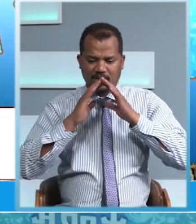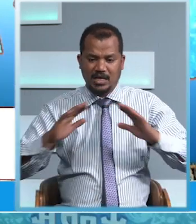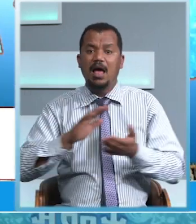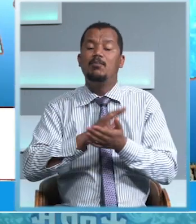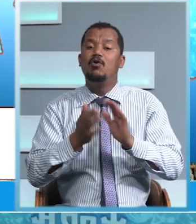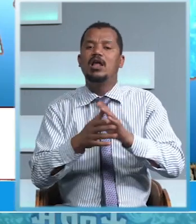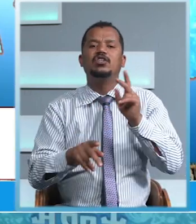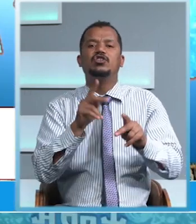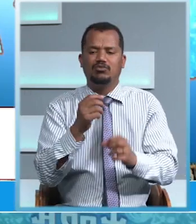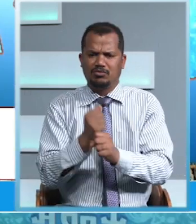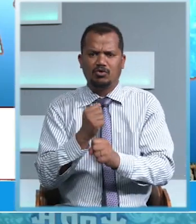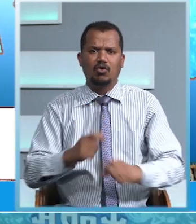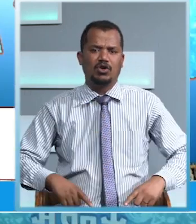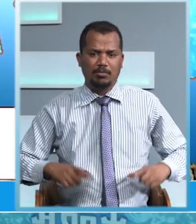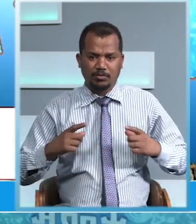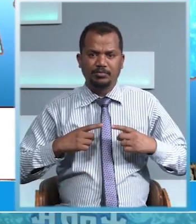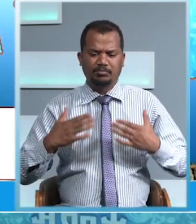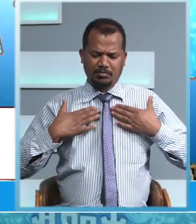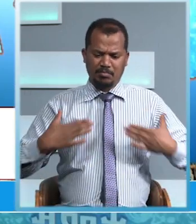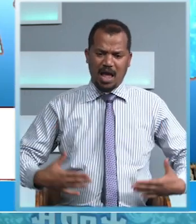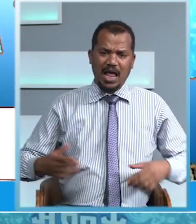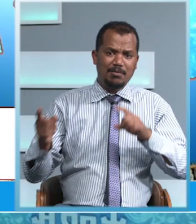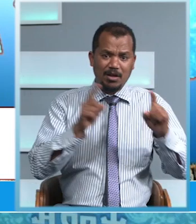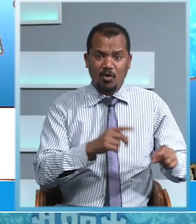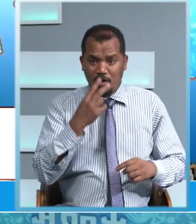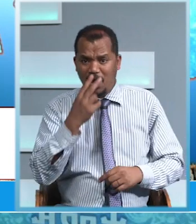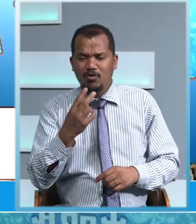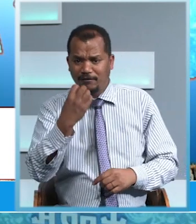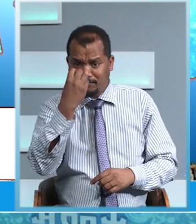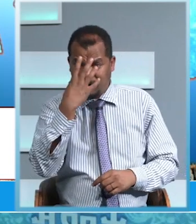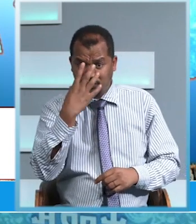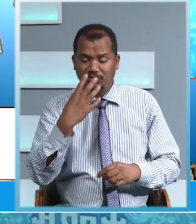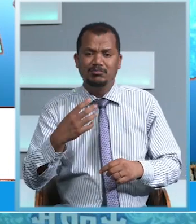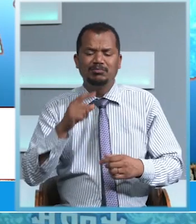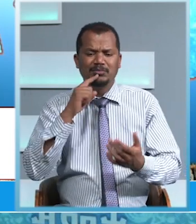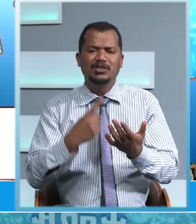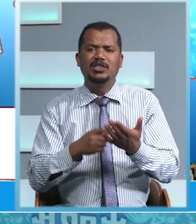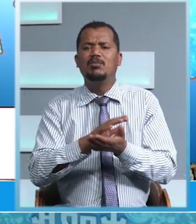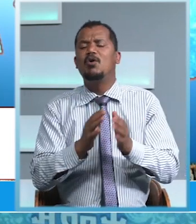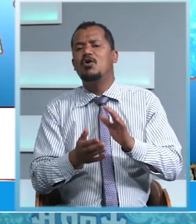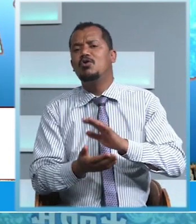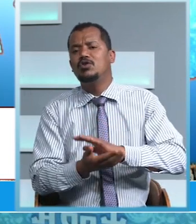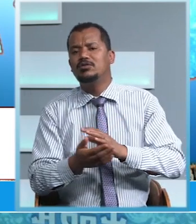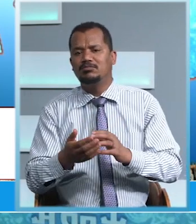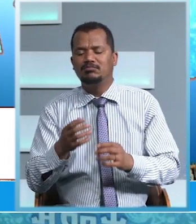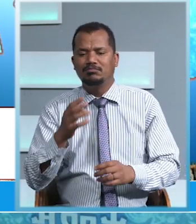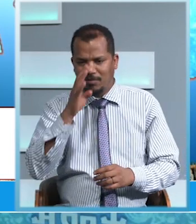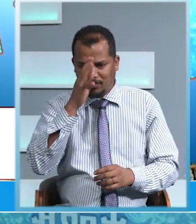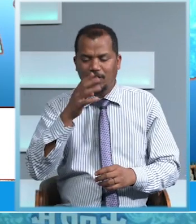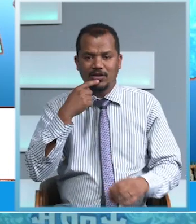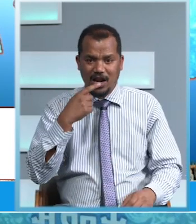አዲስ አበባ ሰላም መሆኗን ህዝቡ ሰርቶ እንደሚኖር በአካል መተው የሚያዩ ነጮችም ምስክር መሆን የሚችሉበት